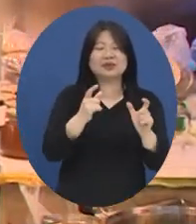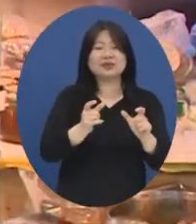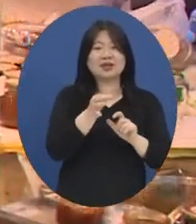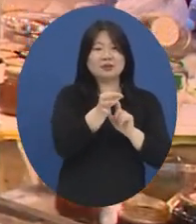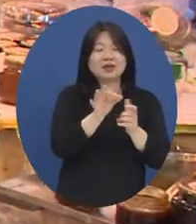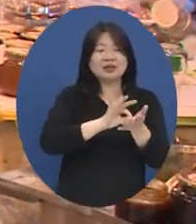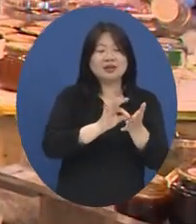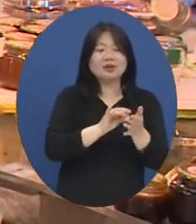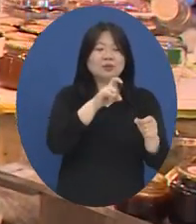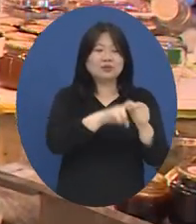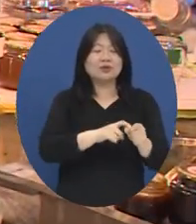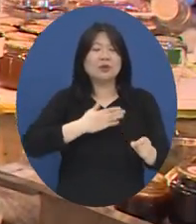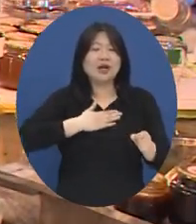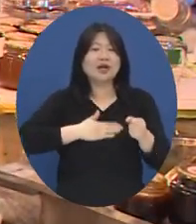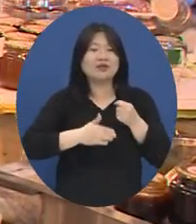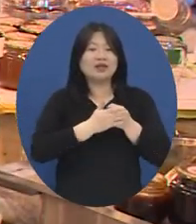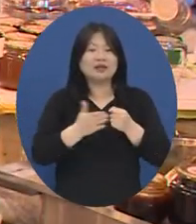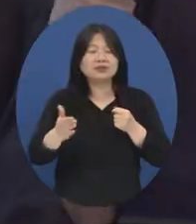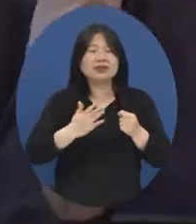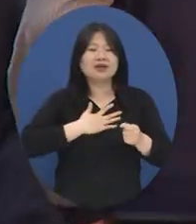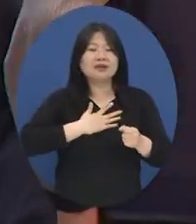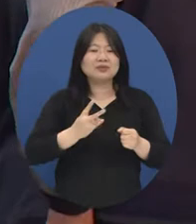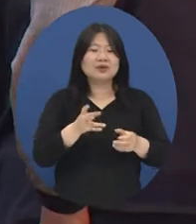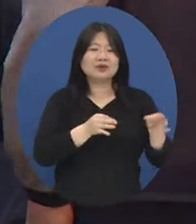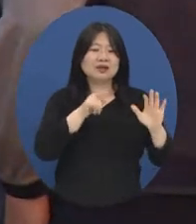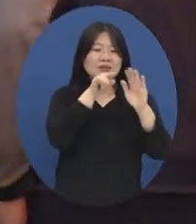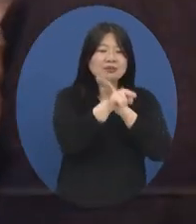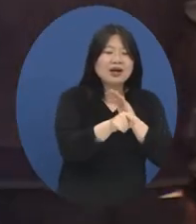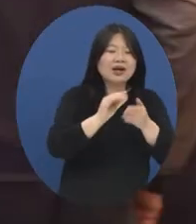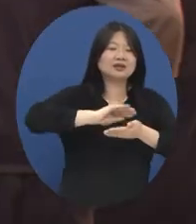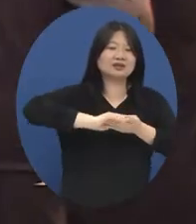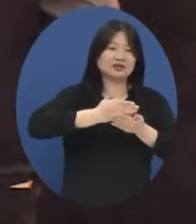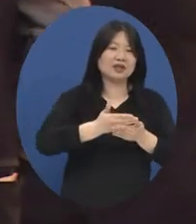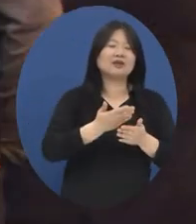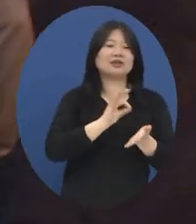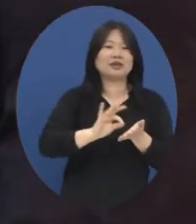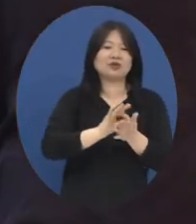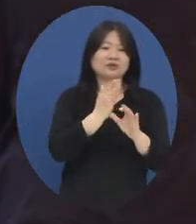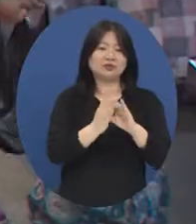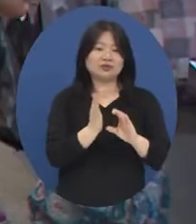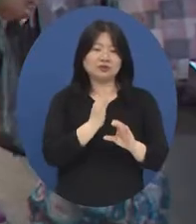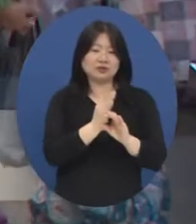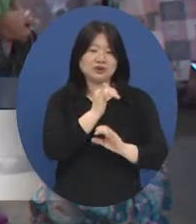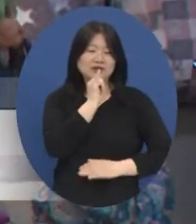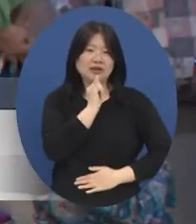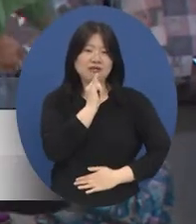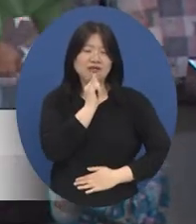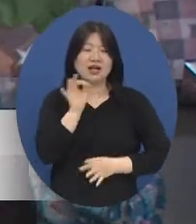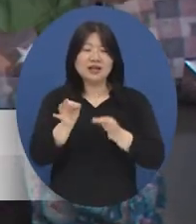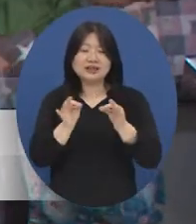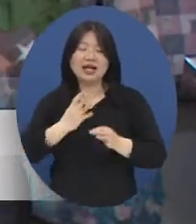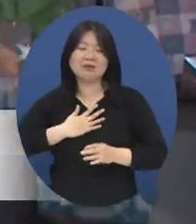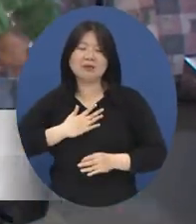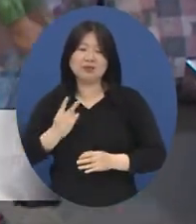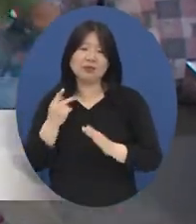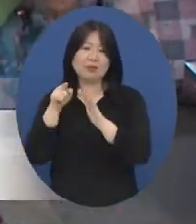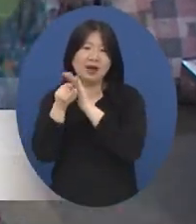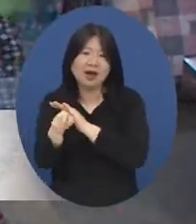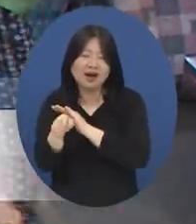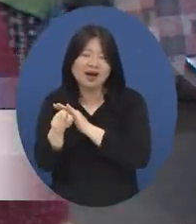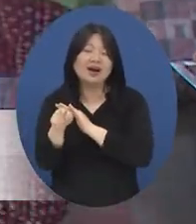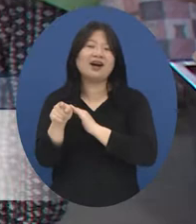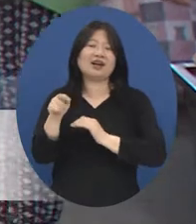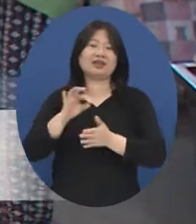사용 취지를 알고 일부러 시장을 찾아 지갑을 열고 있는 분위기입니다. 시장을 일부러 시간 내서 예,